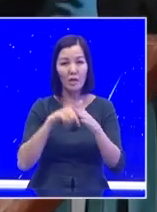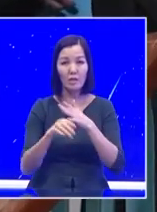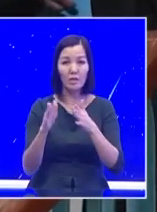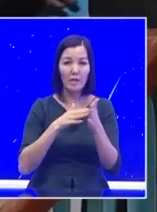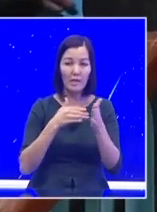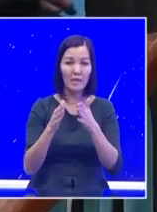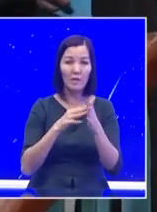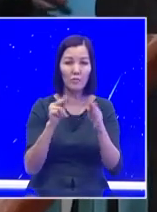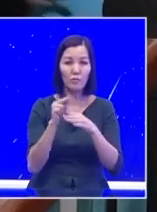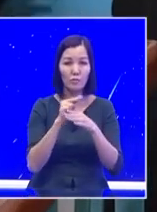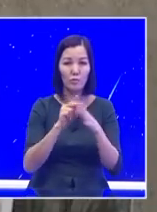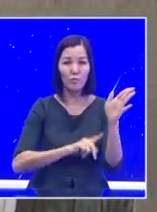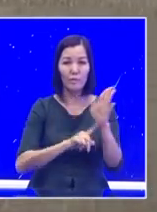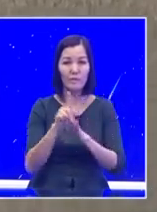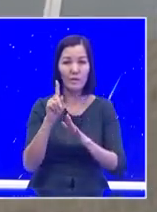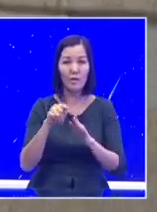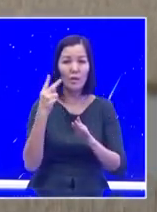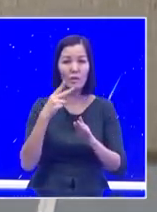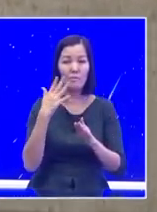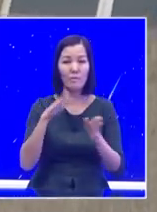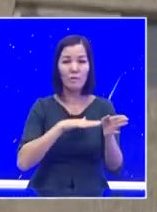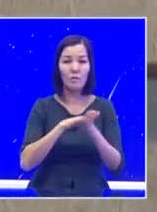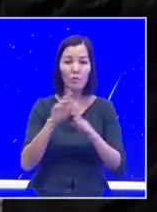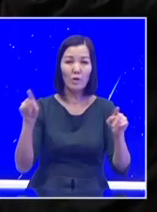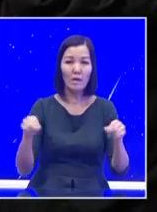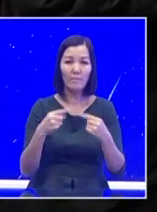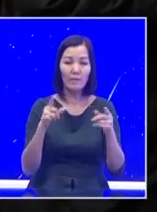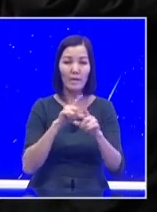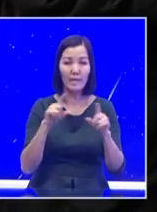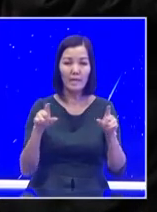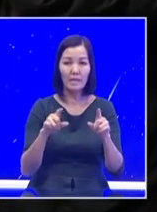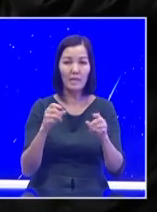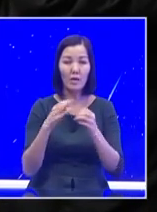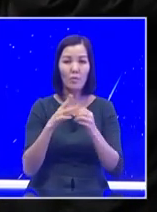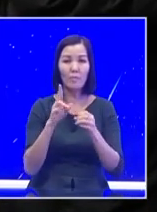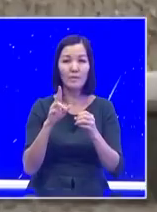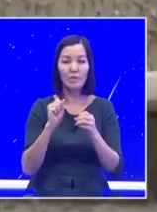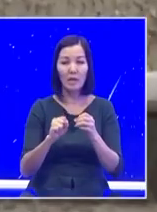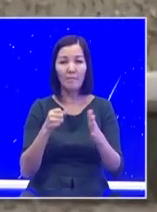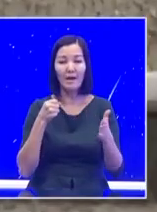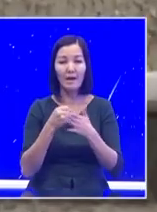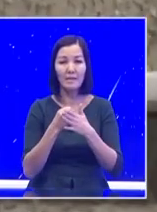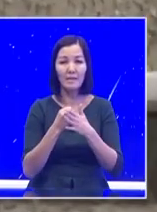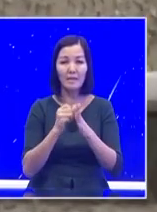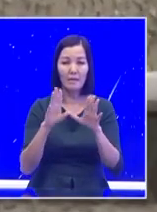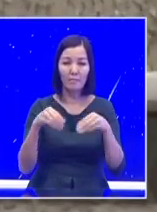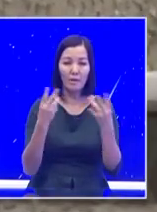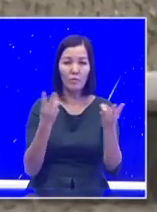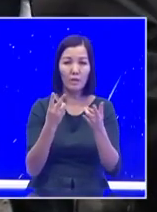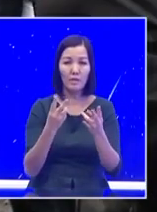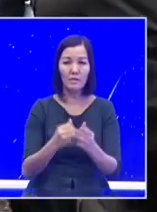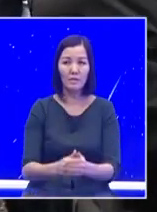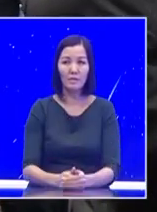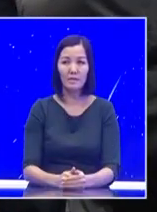жұмыстары басталған. Нөмірі 25 пәтер тіпті толық қалпына келтірілді. Талап 15 ақпанға дейін қолданысқа берілуі тиіс. Сізге